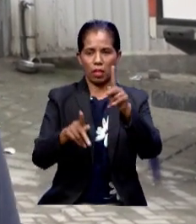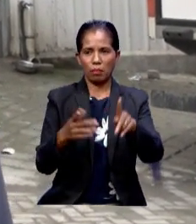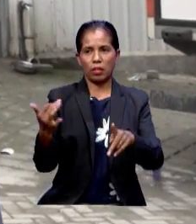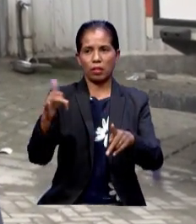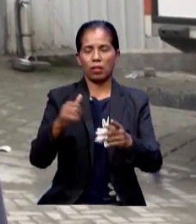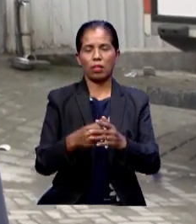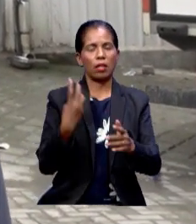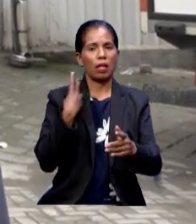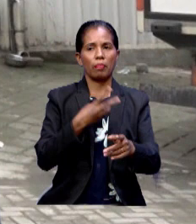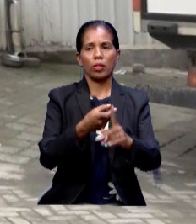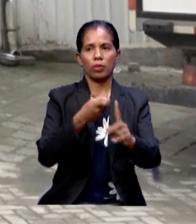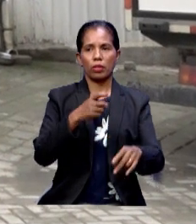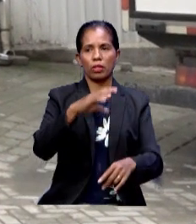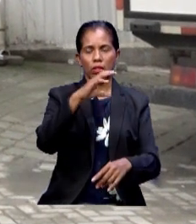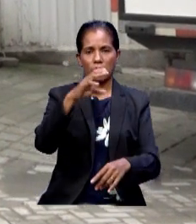amus kamar komersio amus